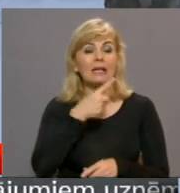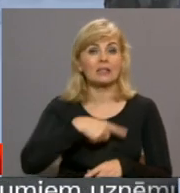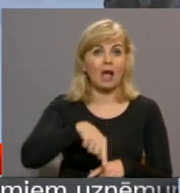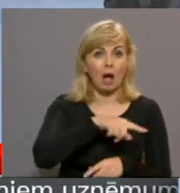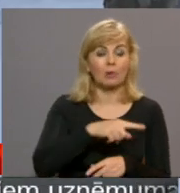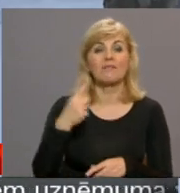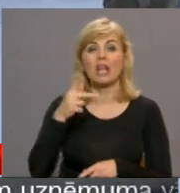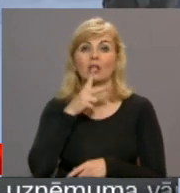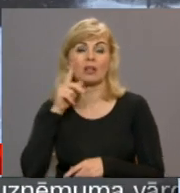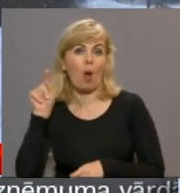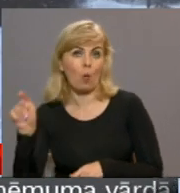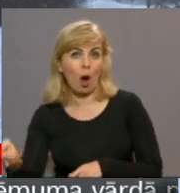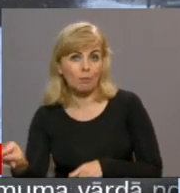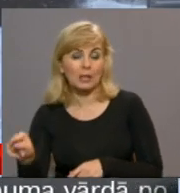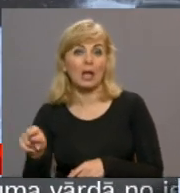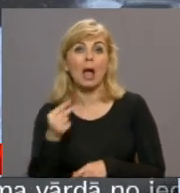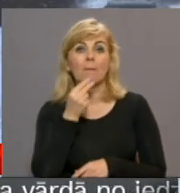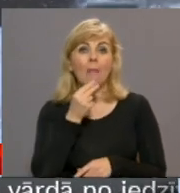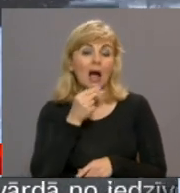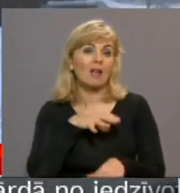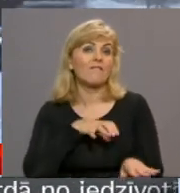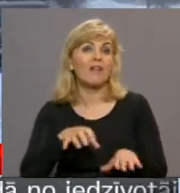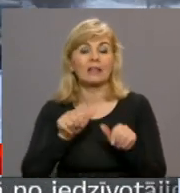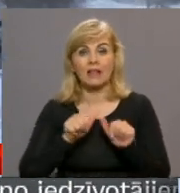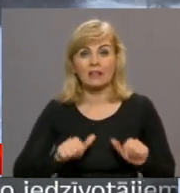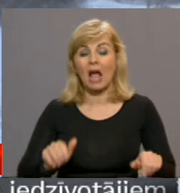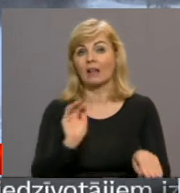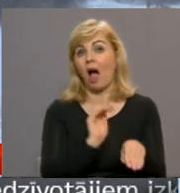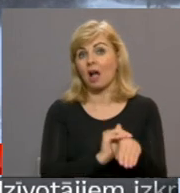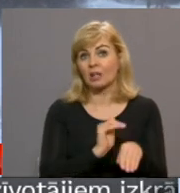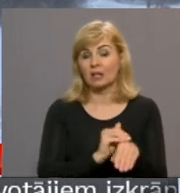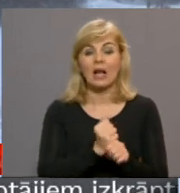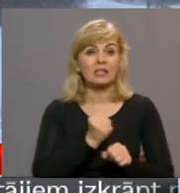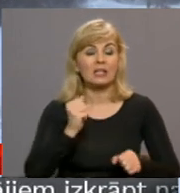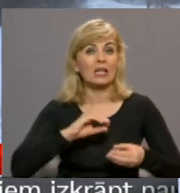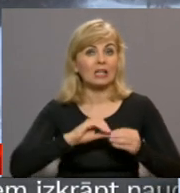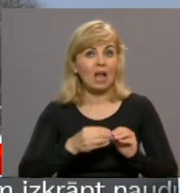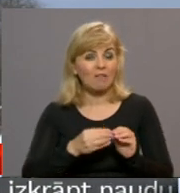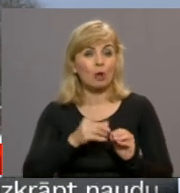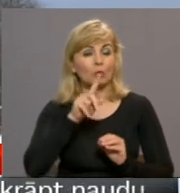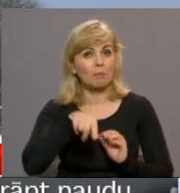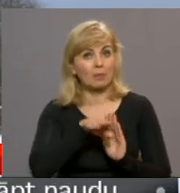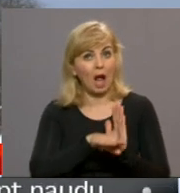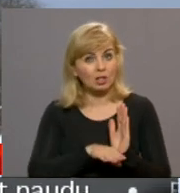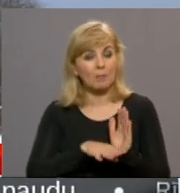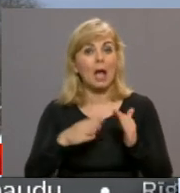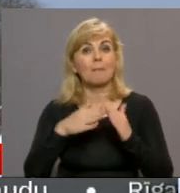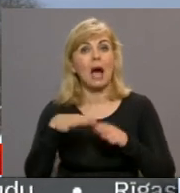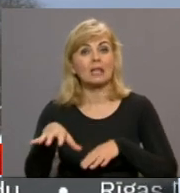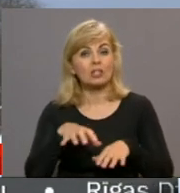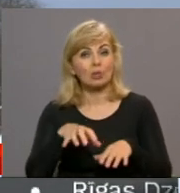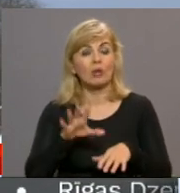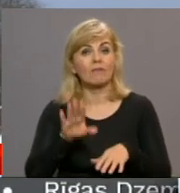un 1 Daugavpils novadā. Pārtikas un veterinārais dienests atgādina, ka stingri ievērojot prasības, mājdzīvniekus var apbedīt